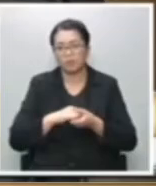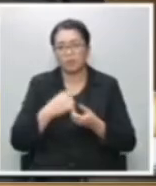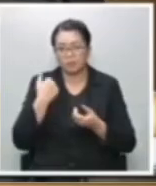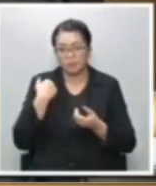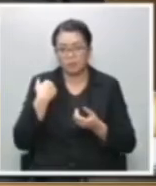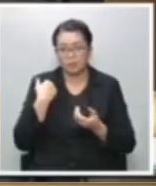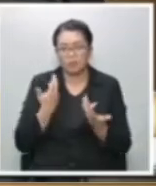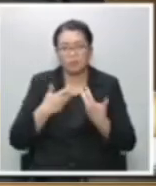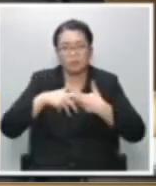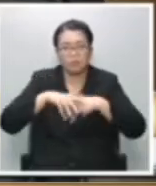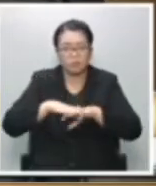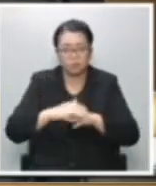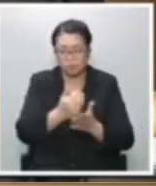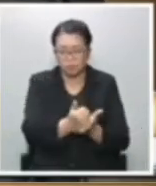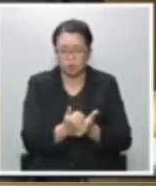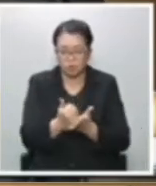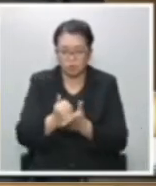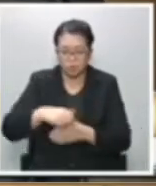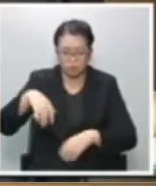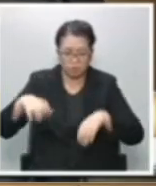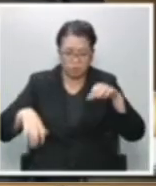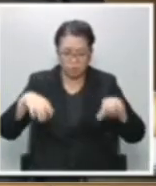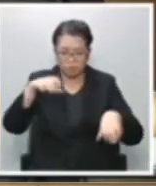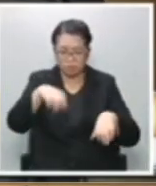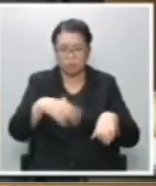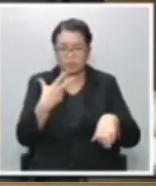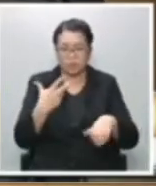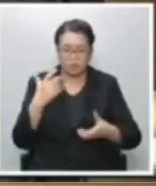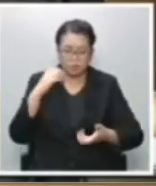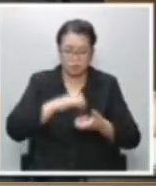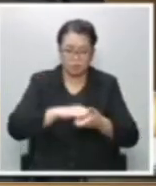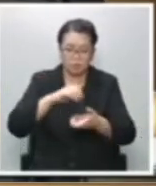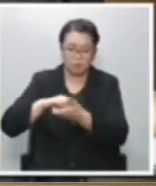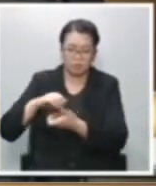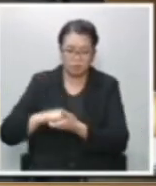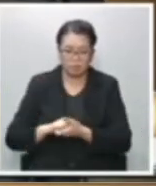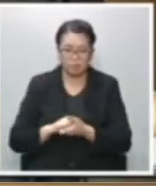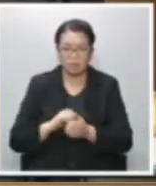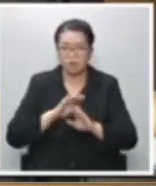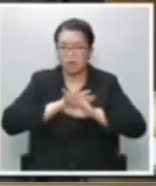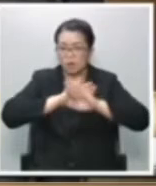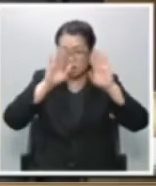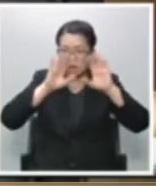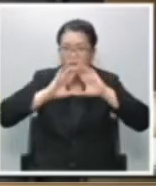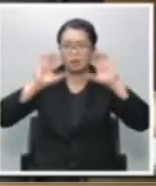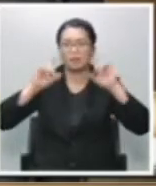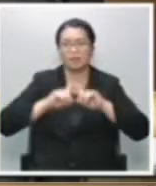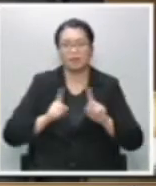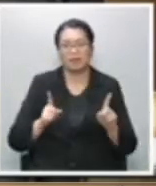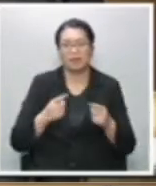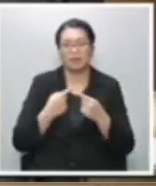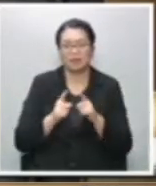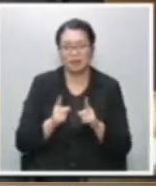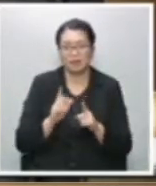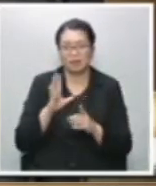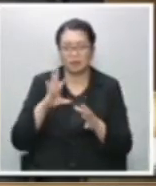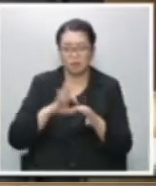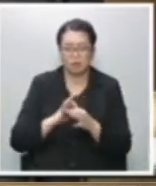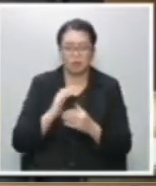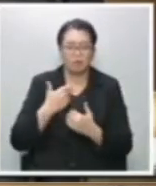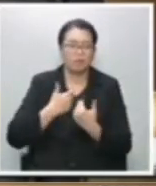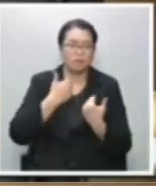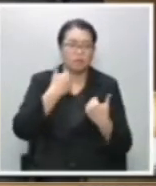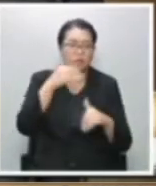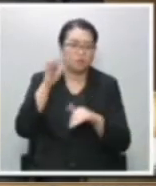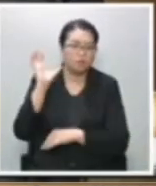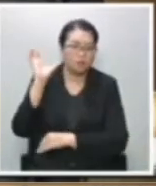การช่วยเหลือกันอยู่ไตรภาคีต้องเลิกไม่ใช่โดยรัฐบาลแต่โดยกลไกของการค้าโลก